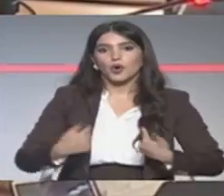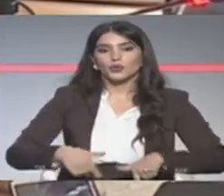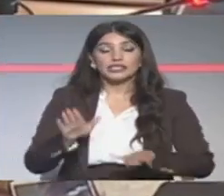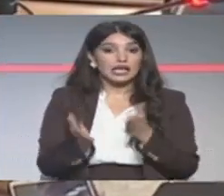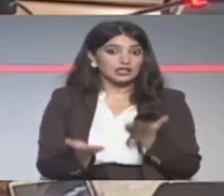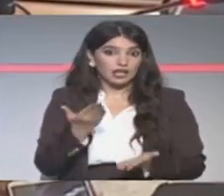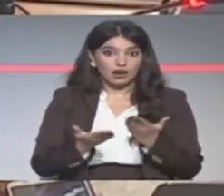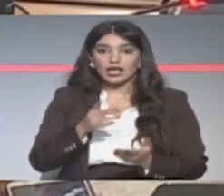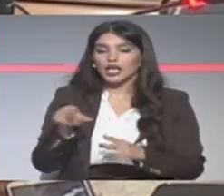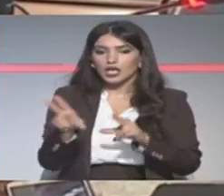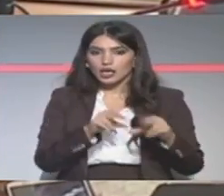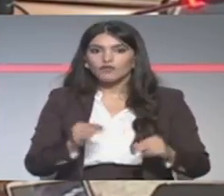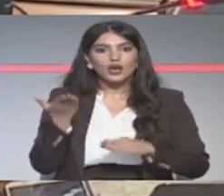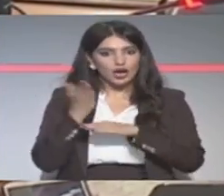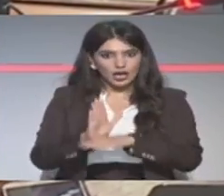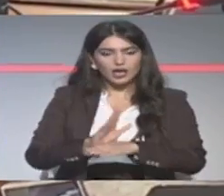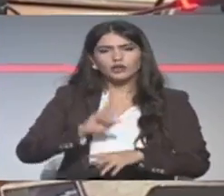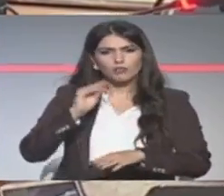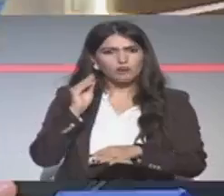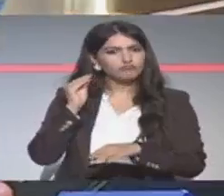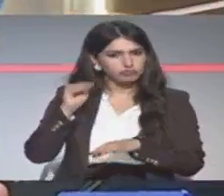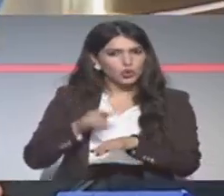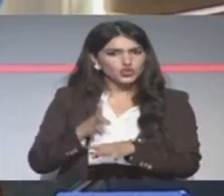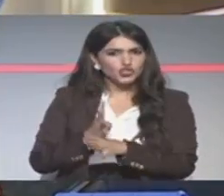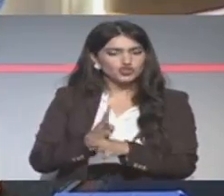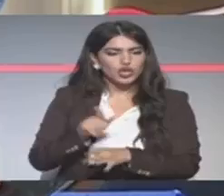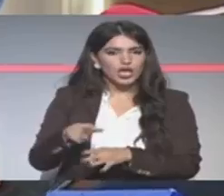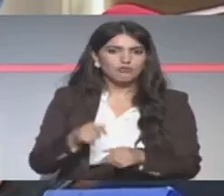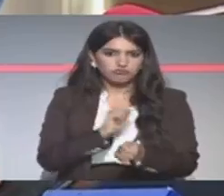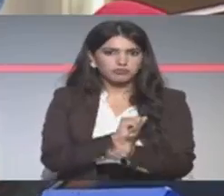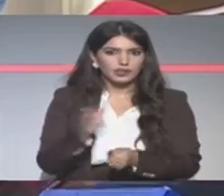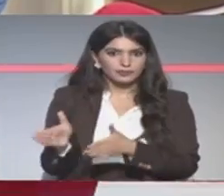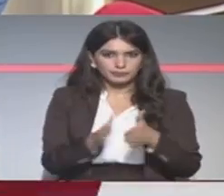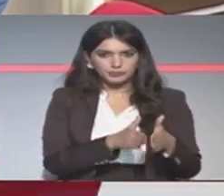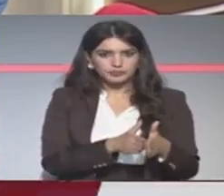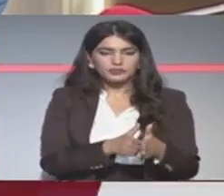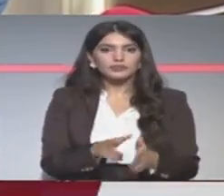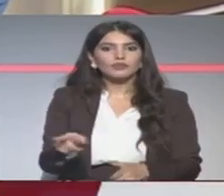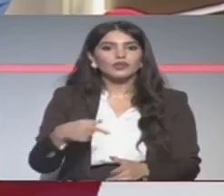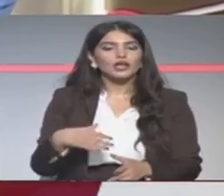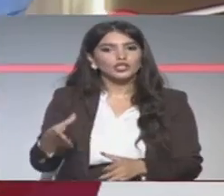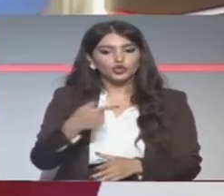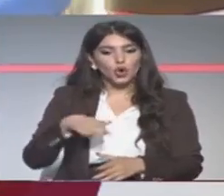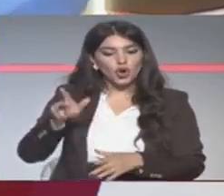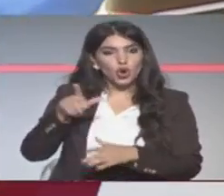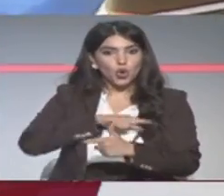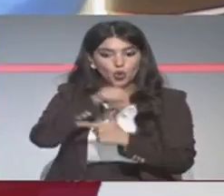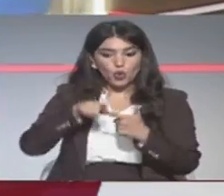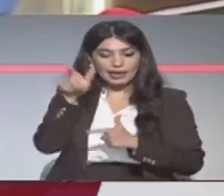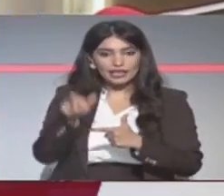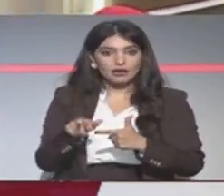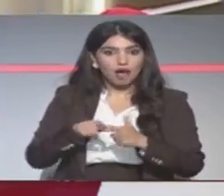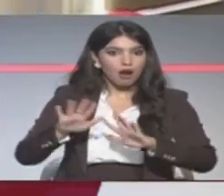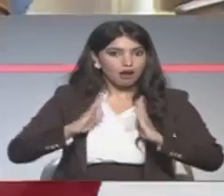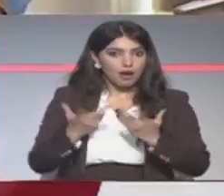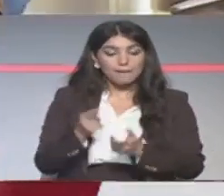العدل كما قدم ضده شكاية جزائية. أنا شهر ملي صدرت الحركة وجبد الوكيل العام مشكيت به لكن التفقدية